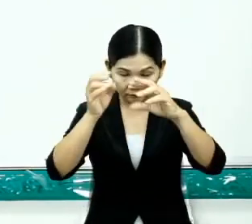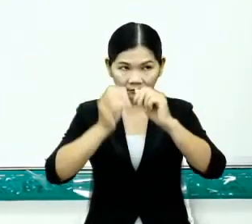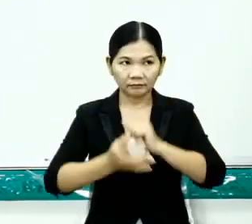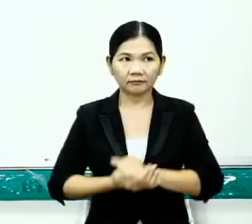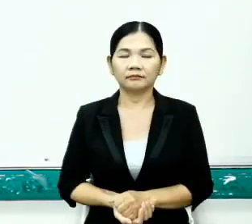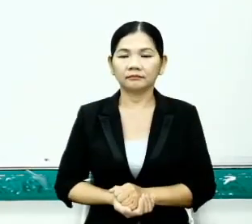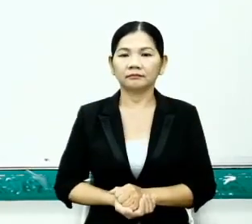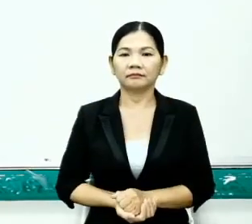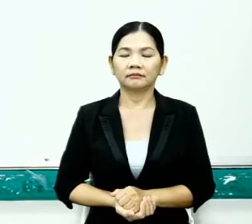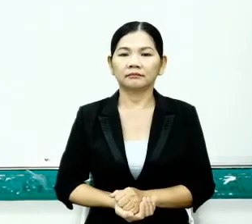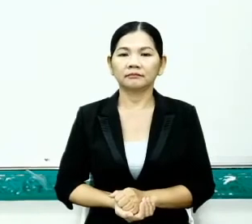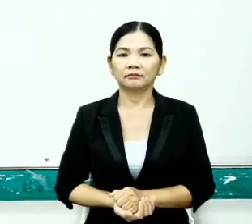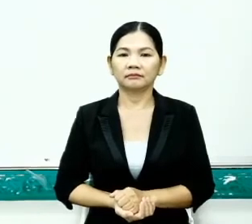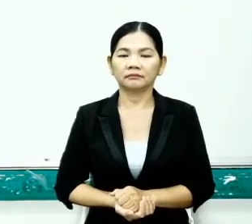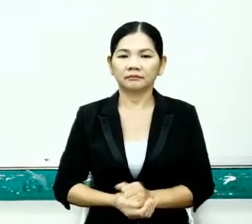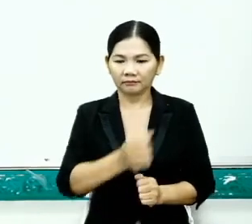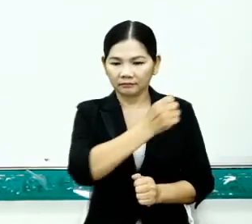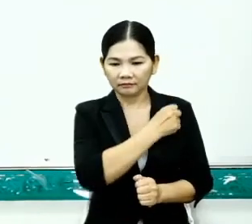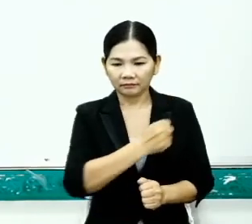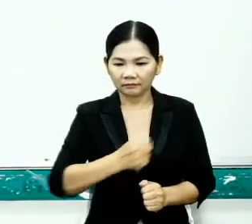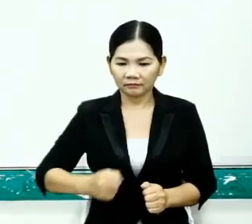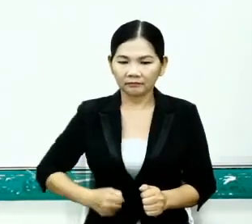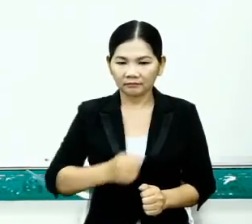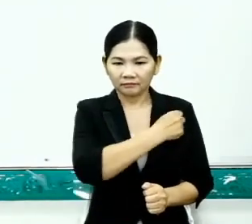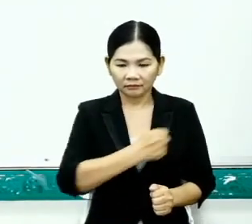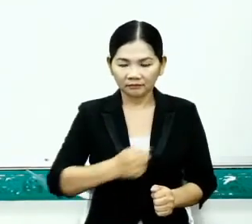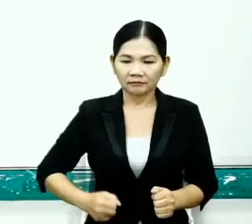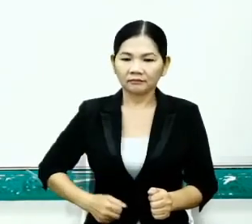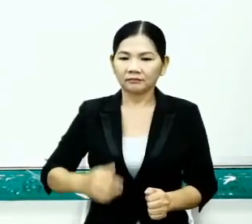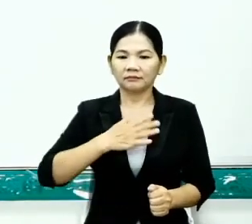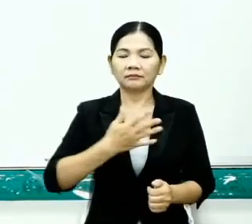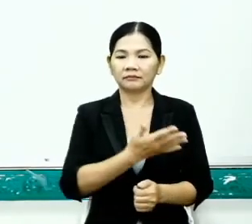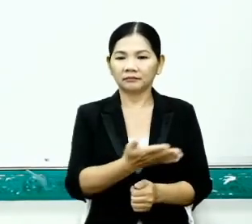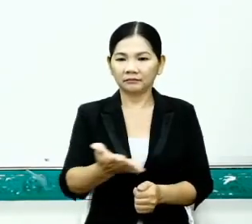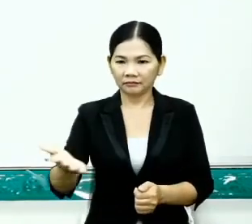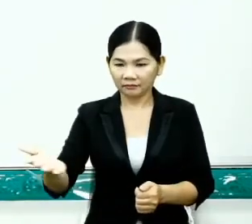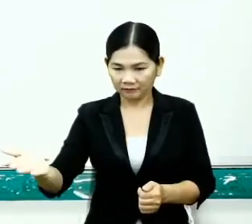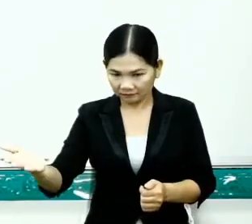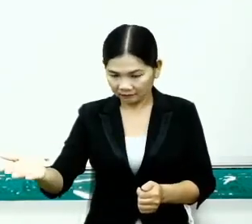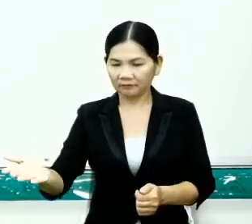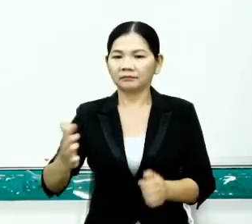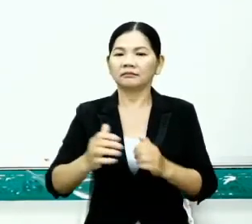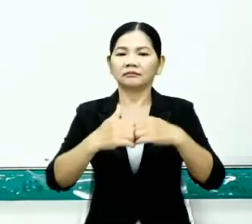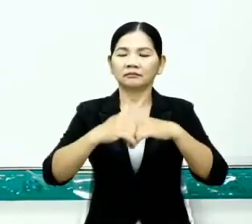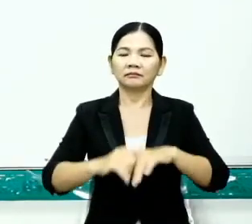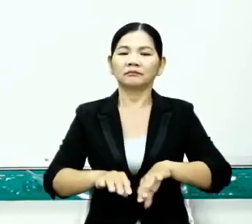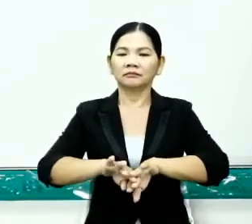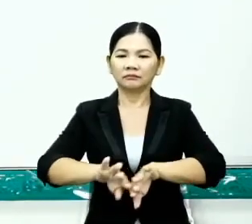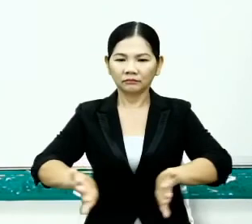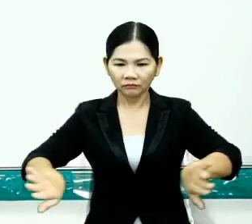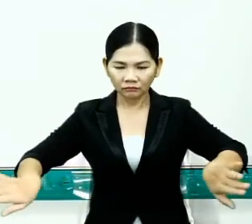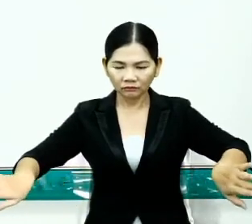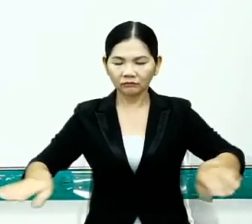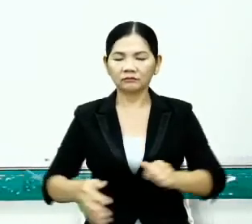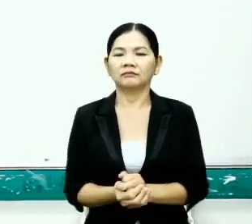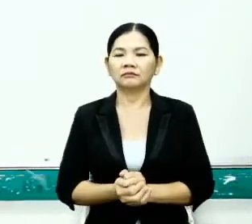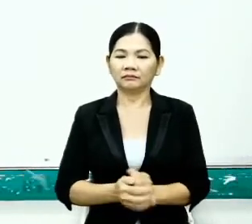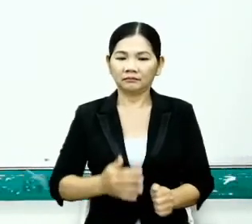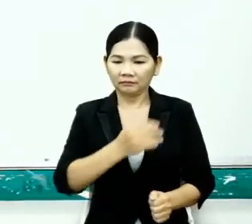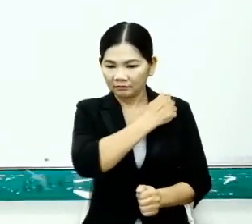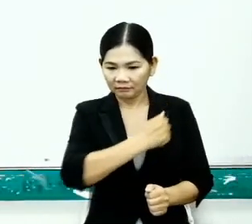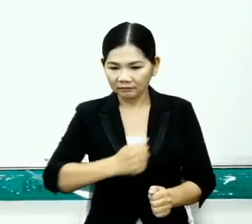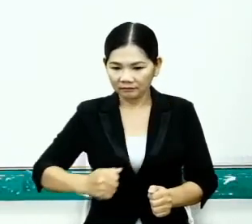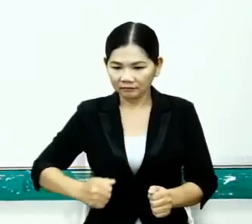នាចាកតាបកតាបខ្ញុំអើយខ្ញុំបែកញាំងយូ